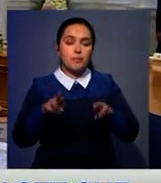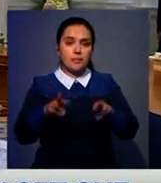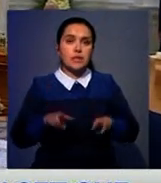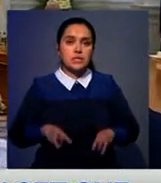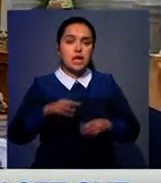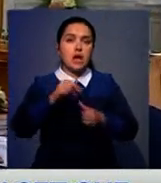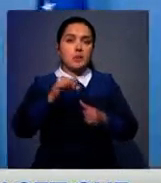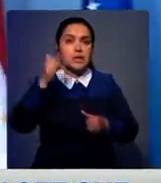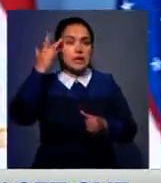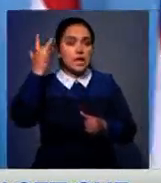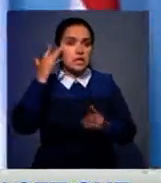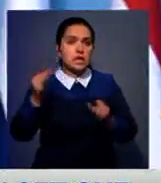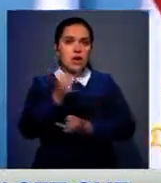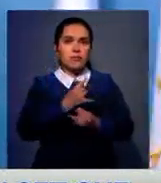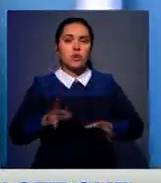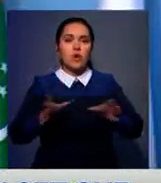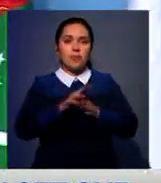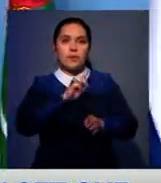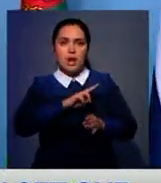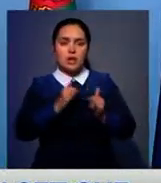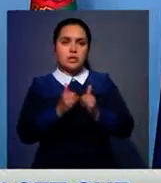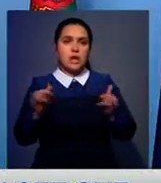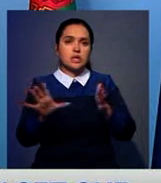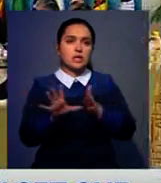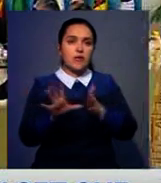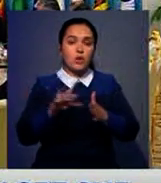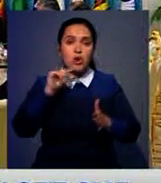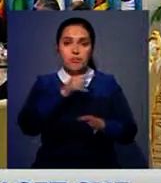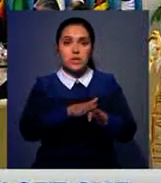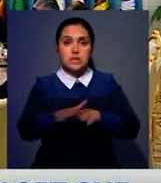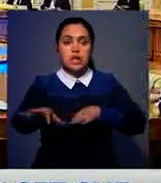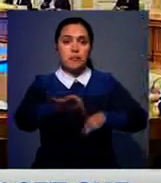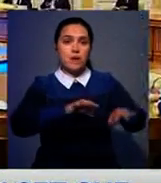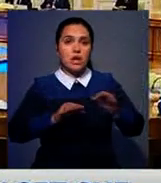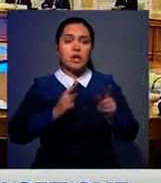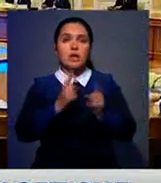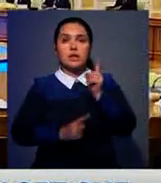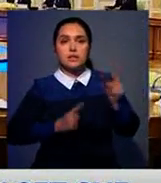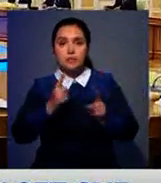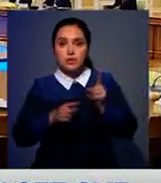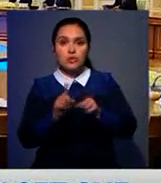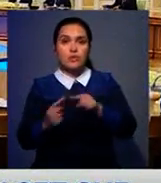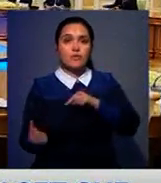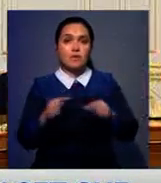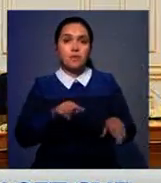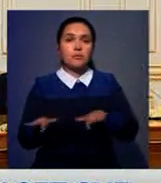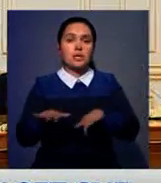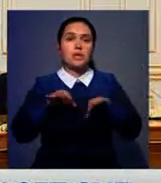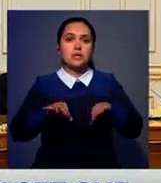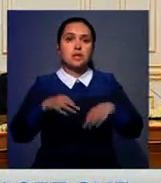Обсуждали вопросы развития инновационного сотрудничества, развития цифровой экономики, реализации проектов в космической отрасли, а также взаимодействия